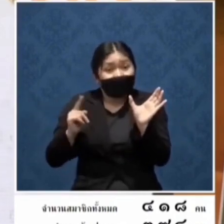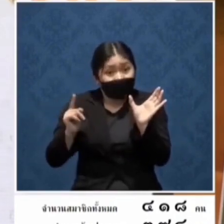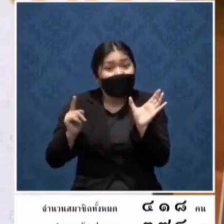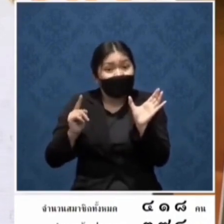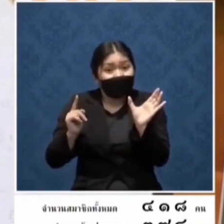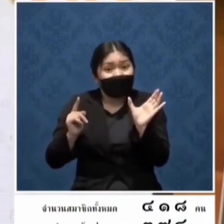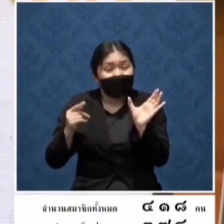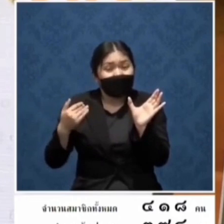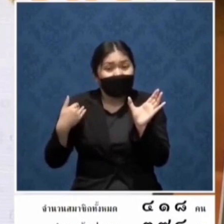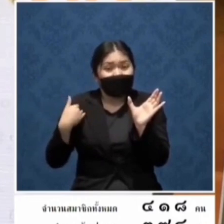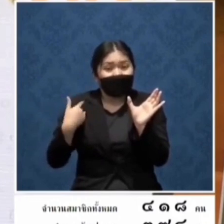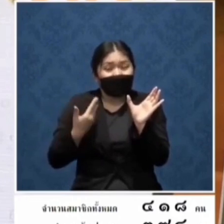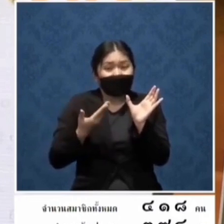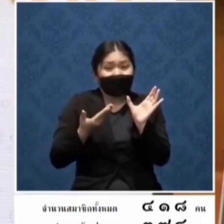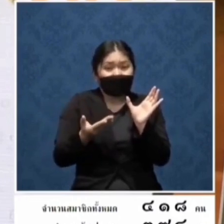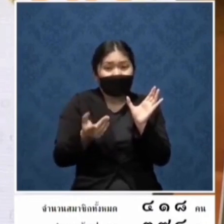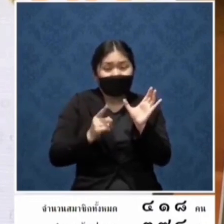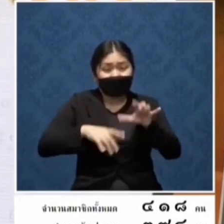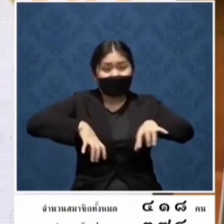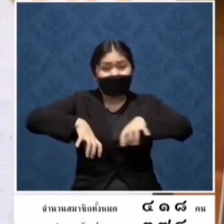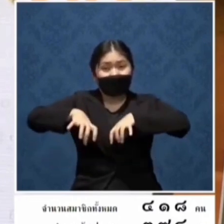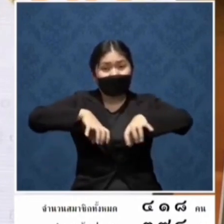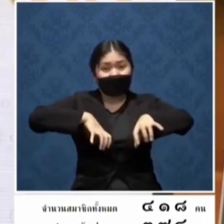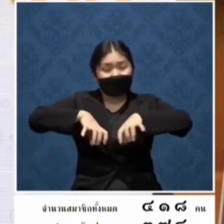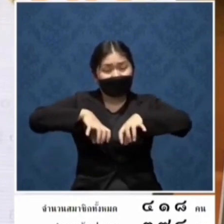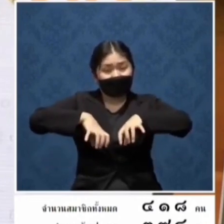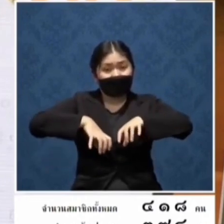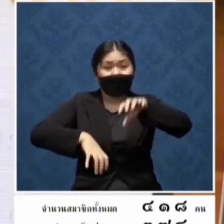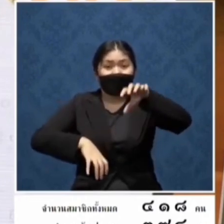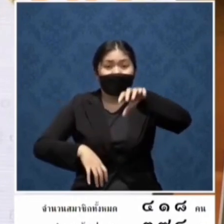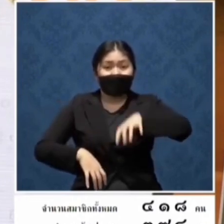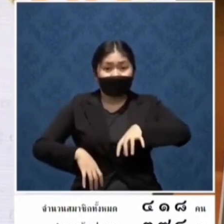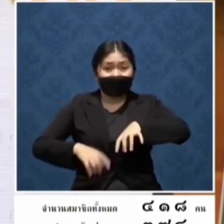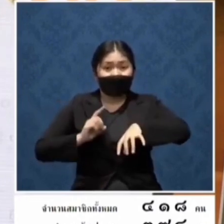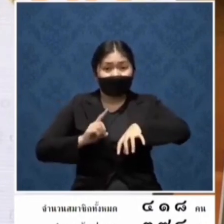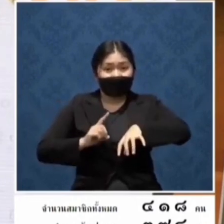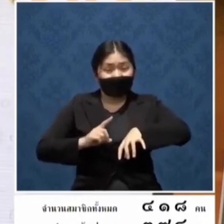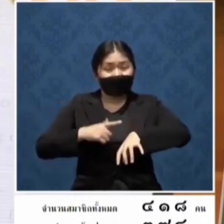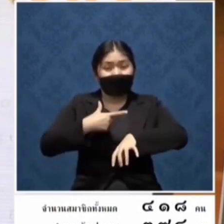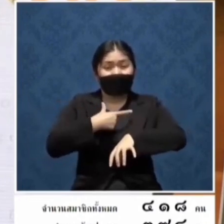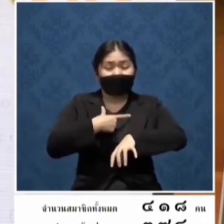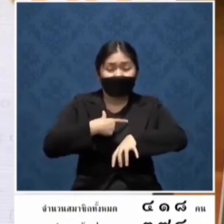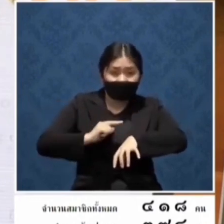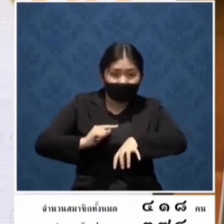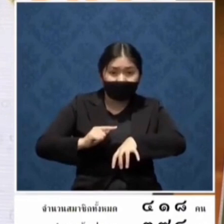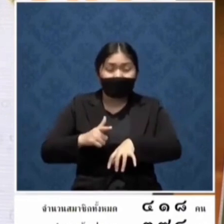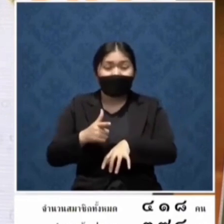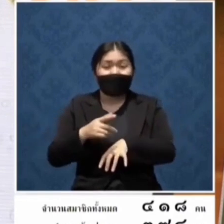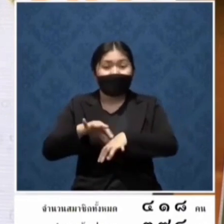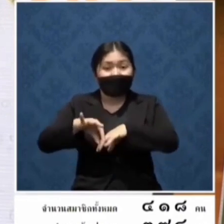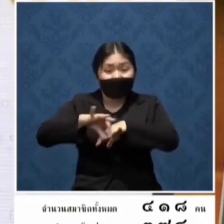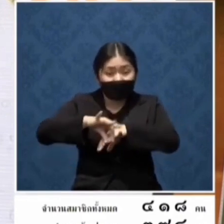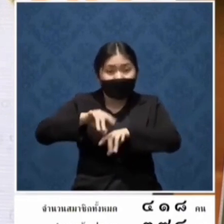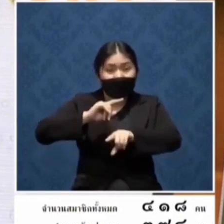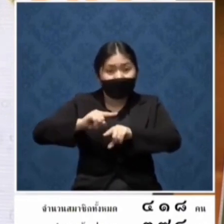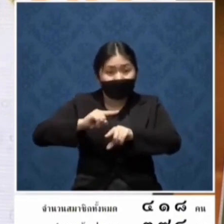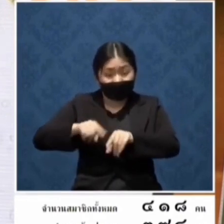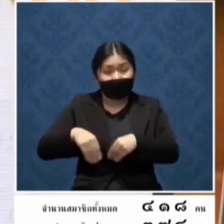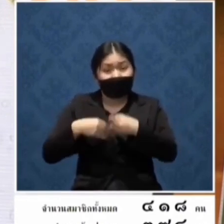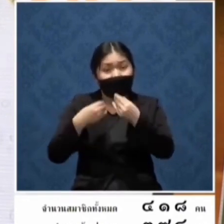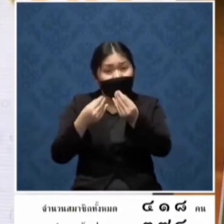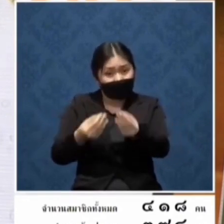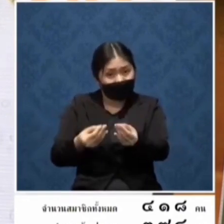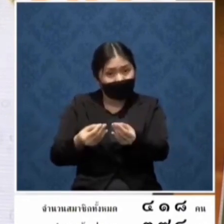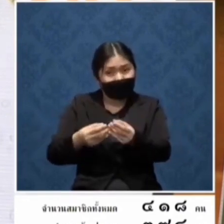การขอให้จัดในเรื่องของสถานที่นะครับเอาทองแหวนมาตั้งพลเอกประยุทธ์เลือกสว.ม